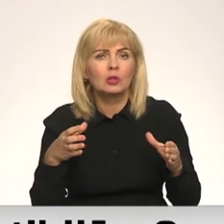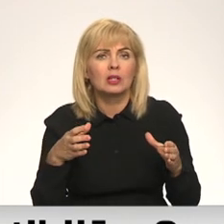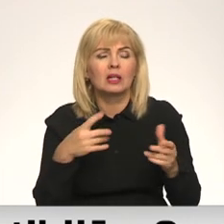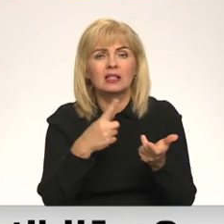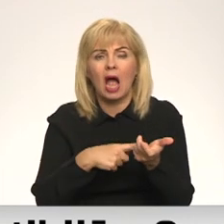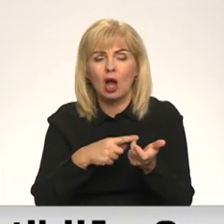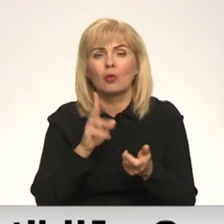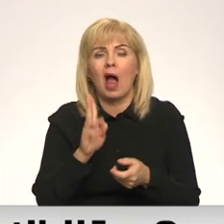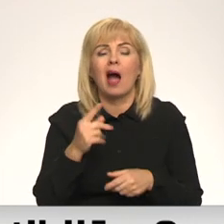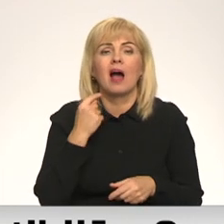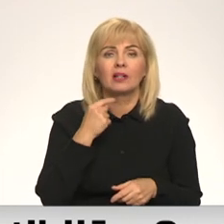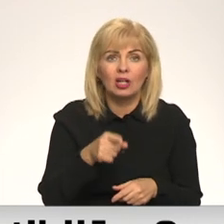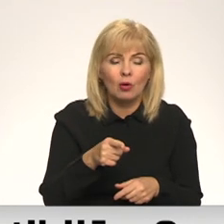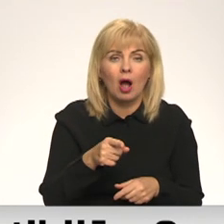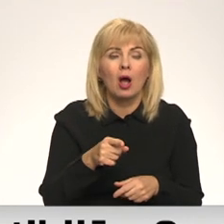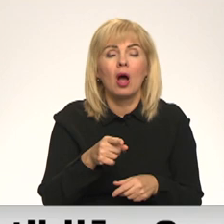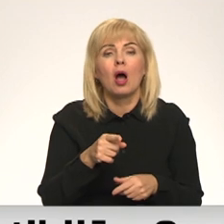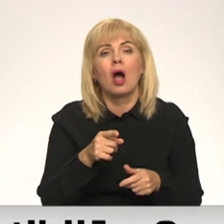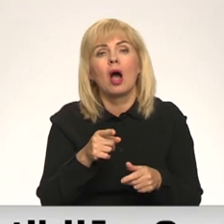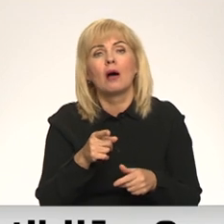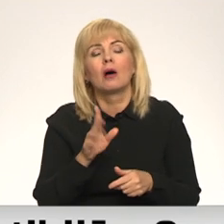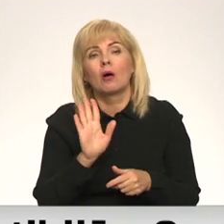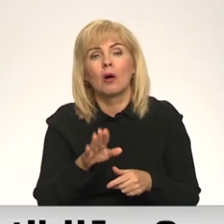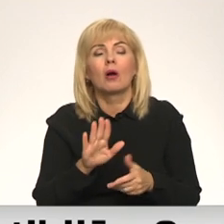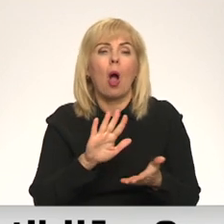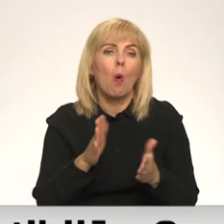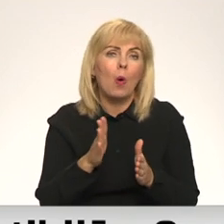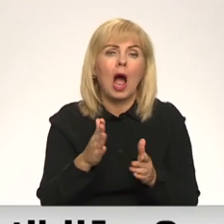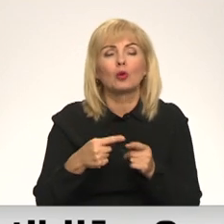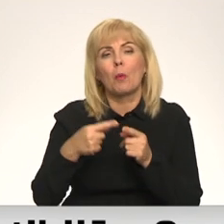Rīgā, bet uz kaut kādu periodu,